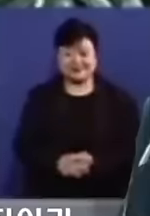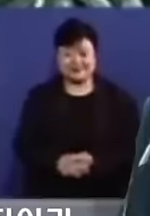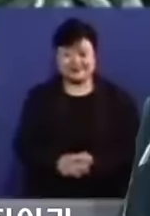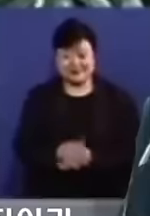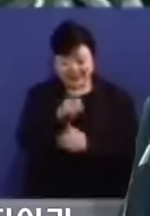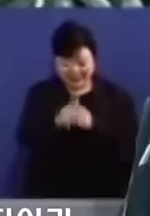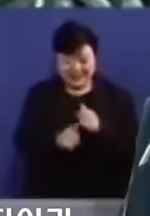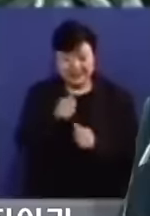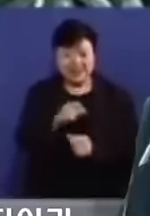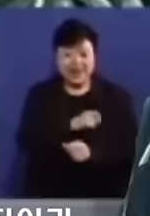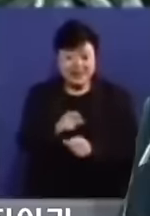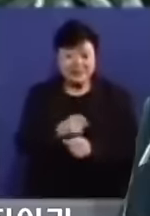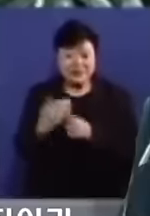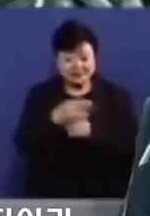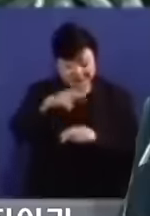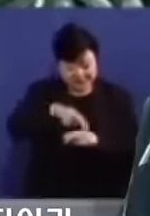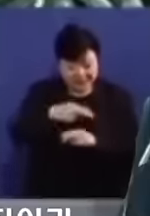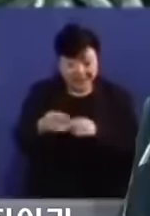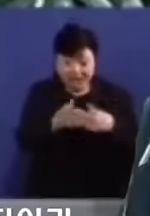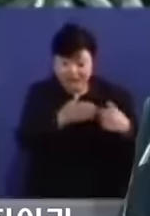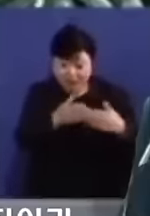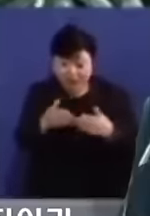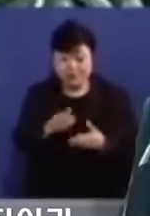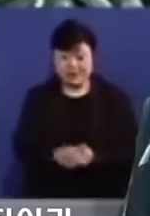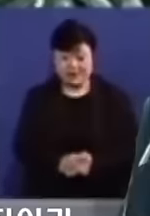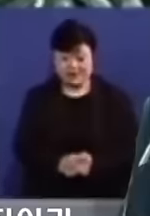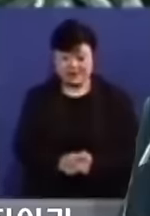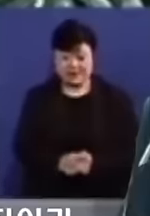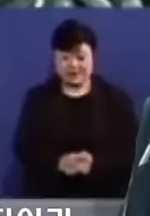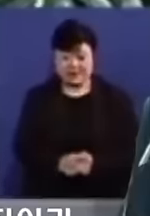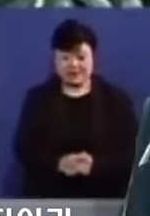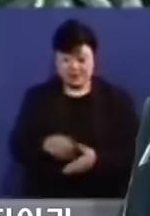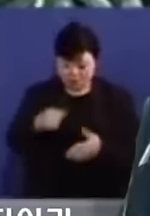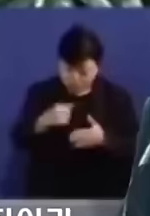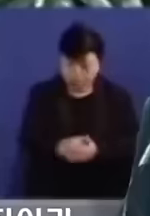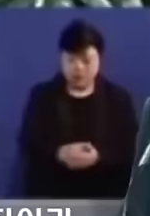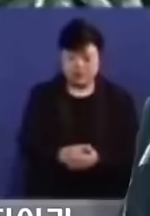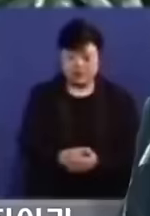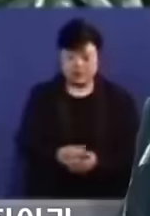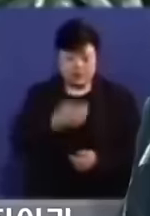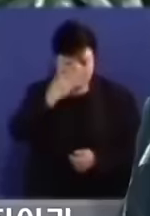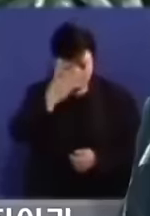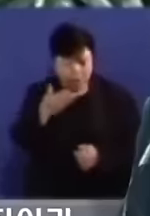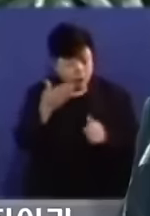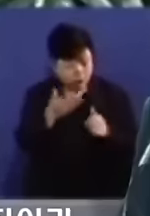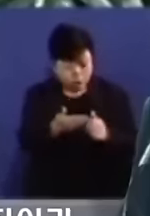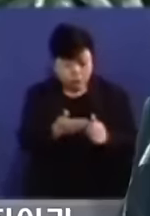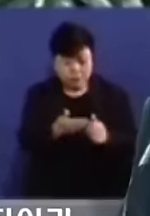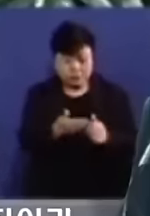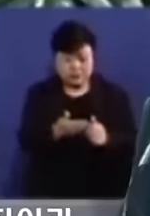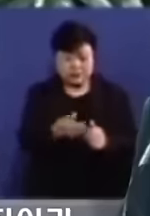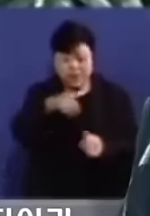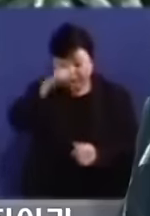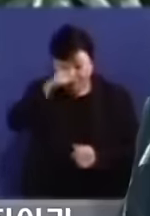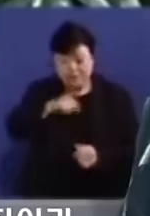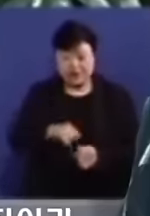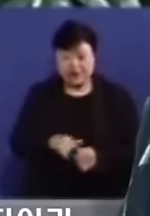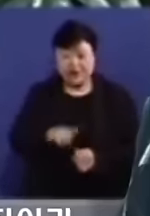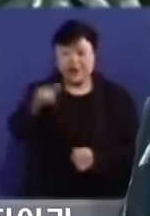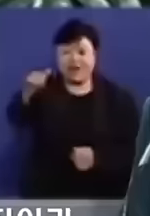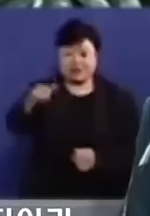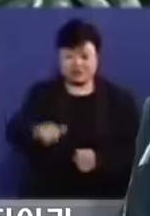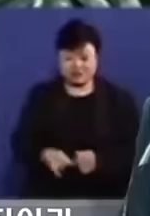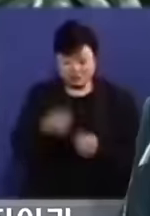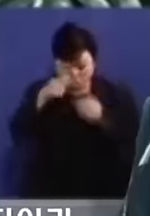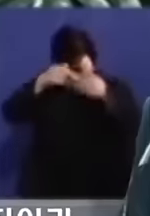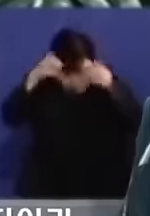그런 하나님의 특별한 은사, 체험이 나를 하여금 용감하고 담대하게 만들어주셔서 아프리카의